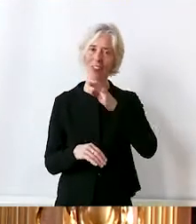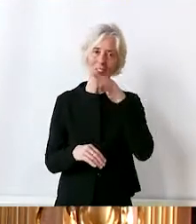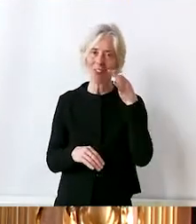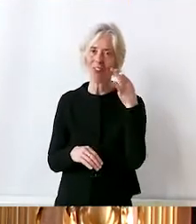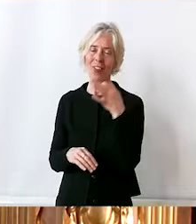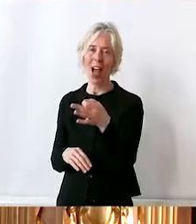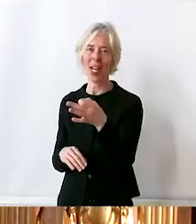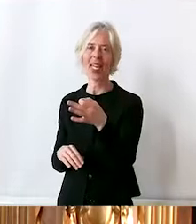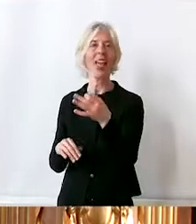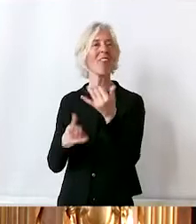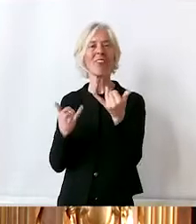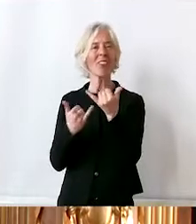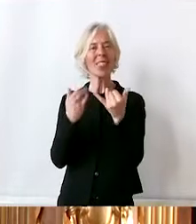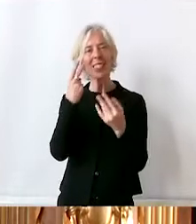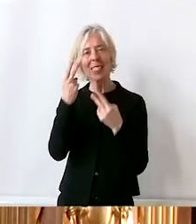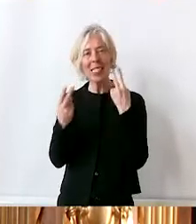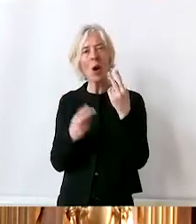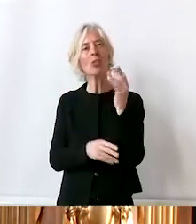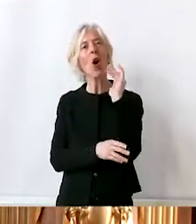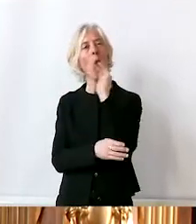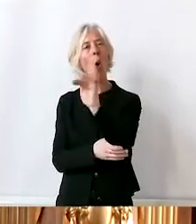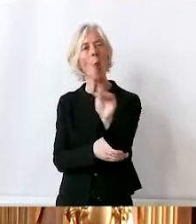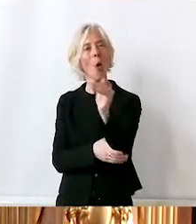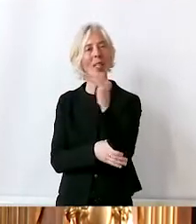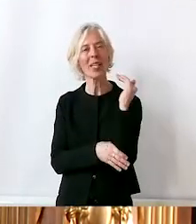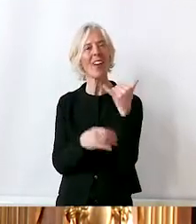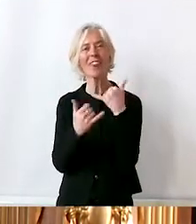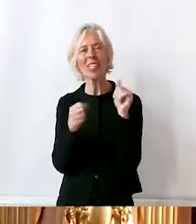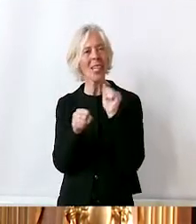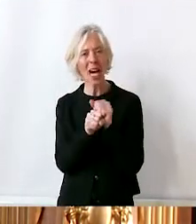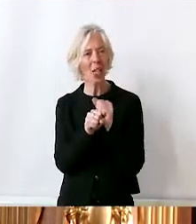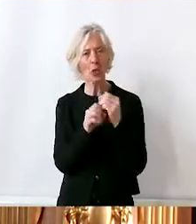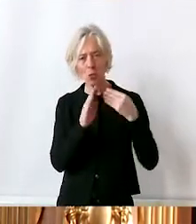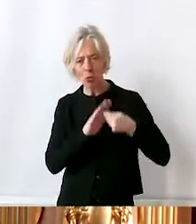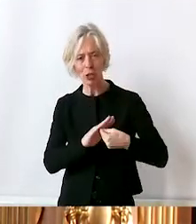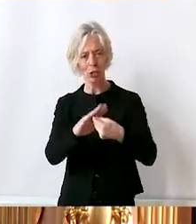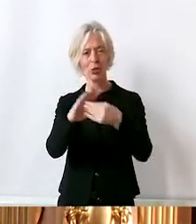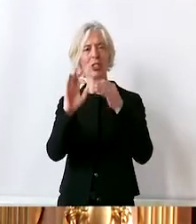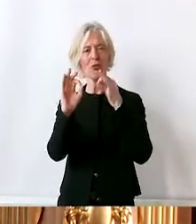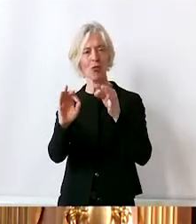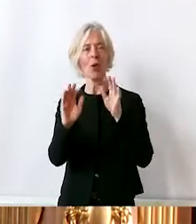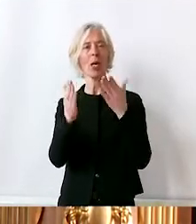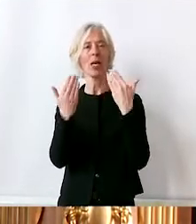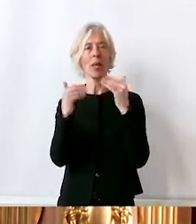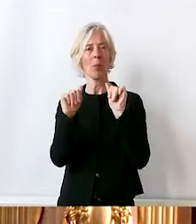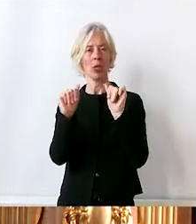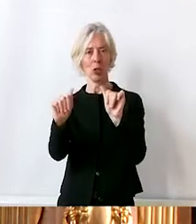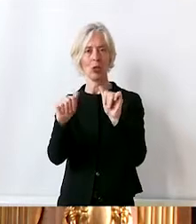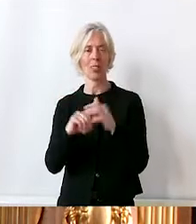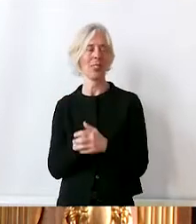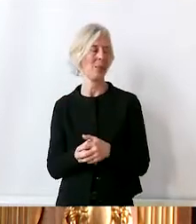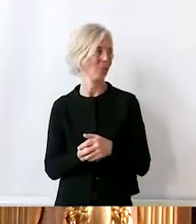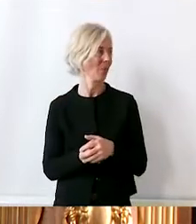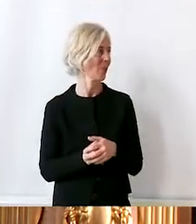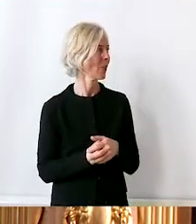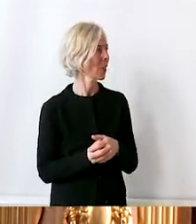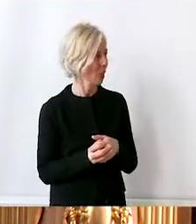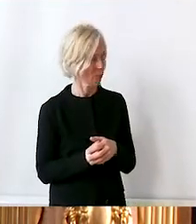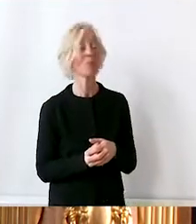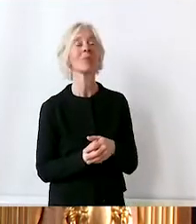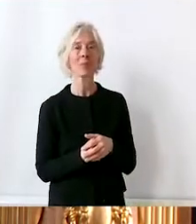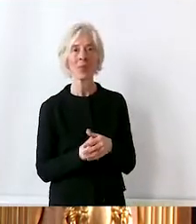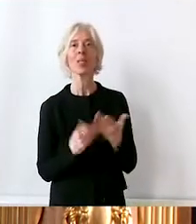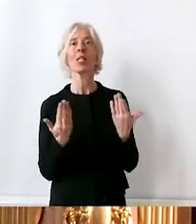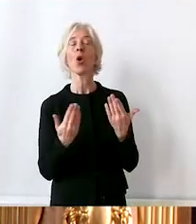wie können die Anlagen weltweit zum Klimaschutz beitragen? Ja, die tragen auf jeden Fall dazu bei. Der Roboter ist schon ein